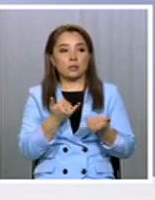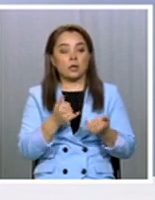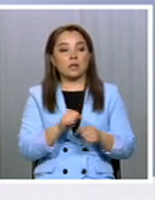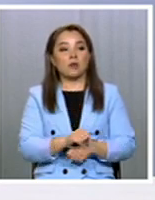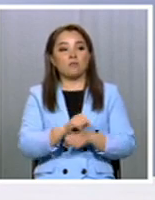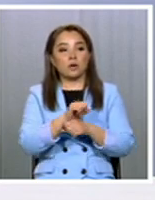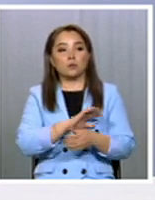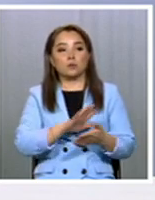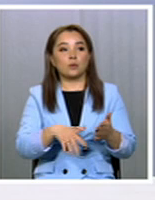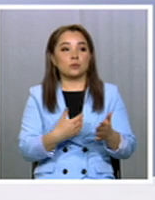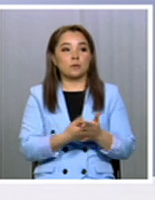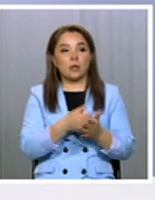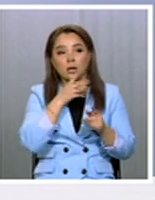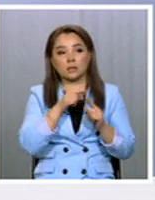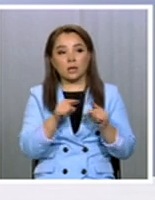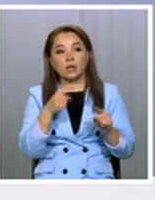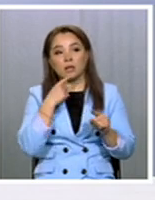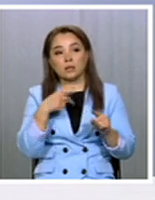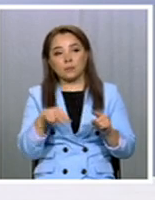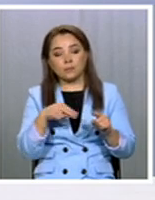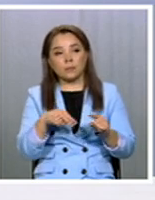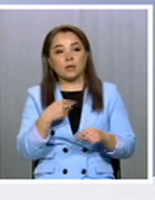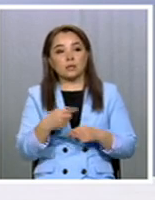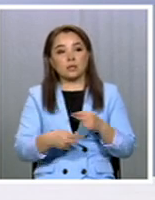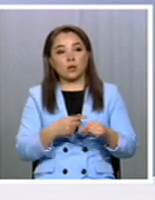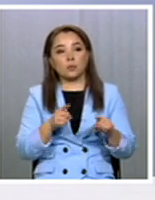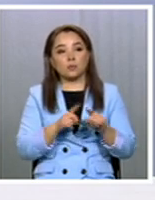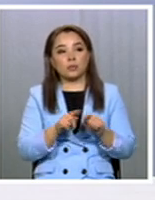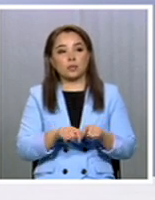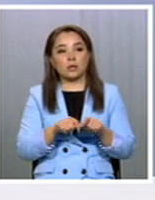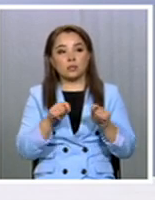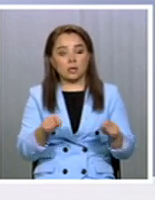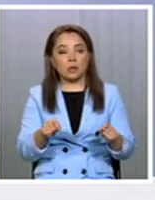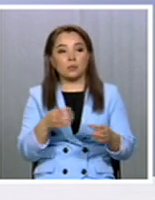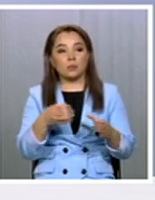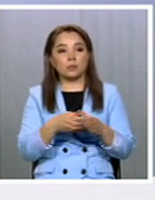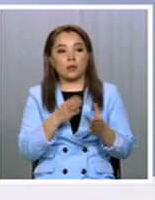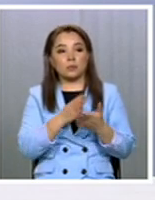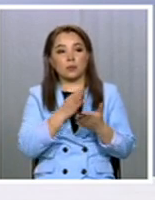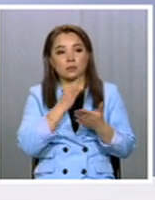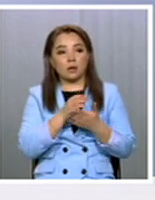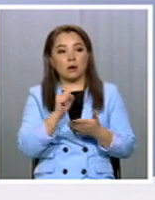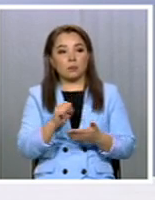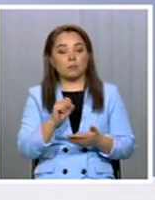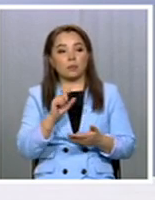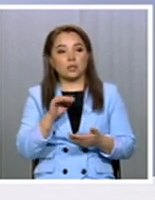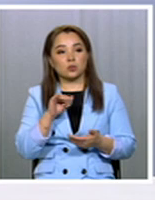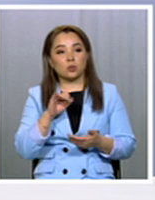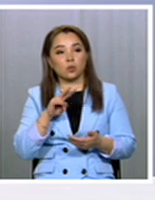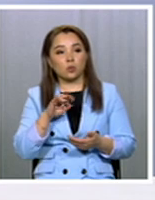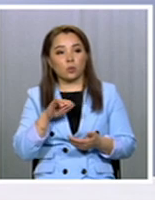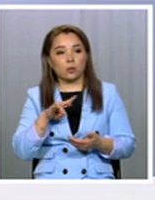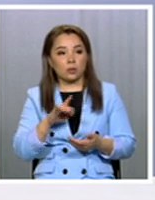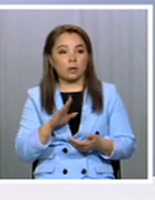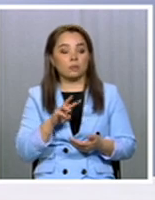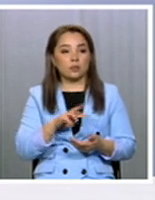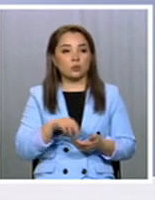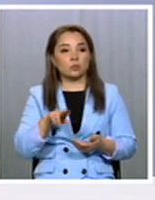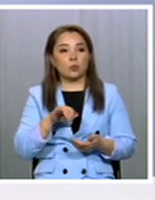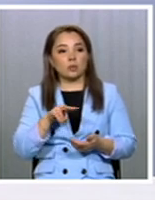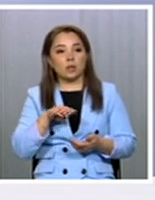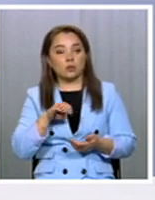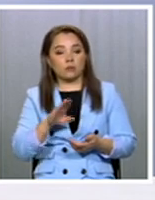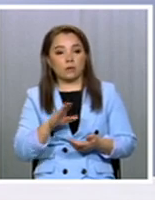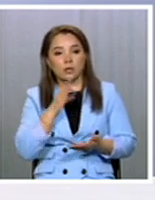дейінгі әдебиеттің дем берушілер мен көсемдері Ахмет Байтұрсынұлы және Міржақып